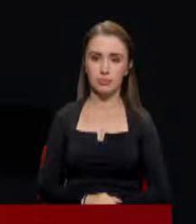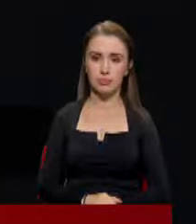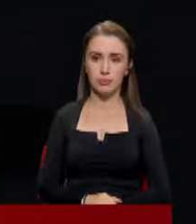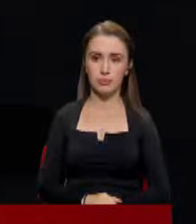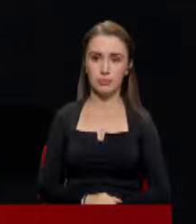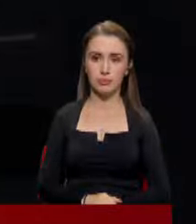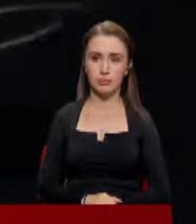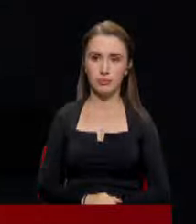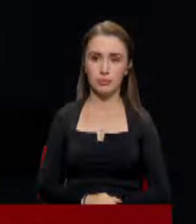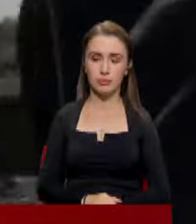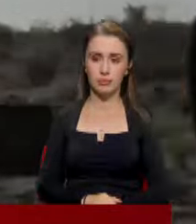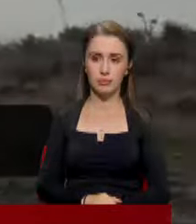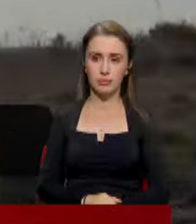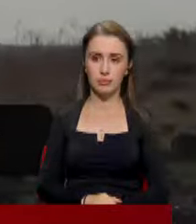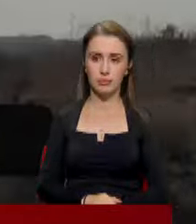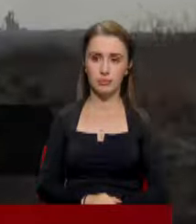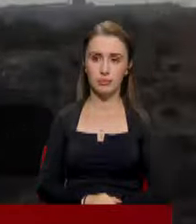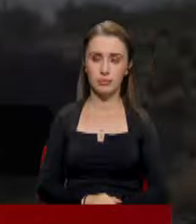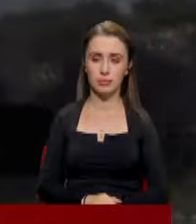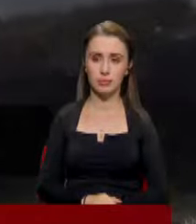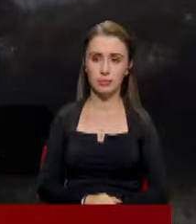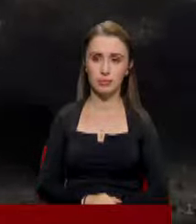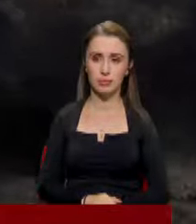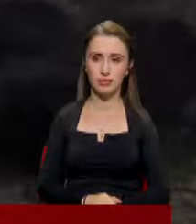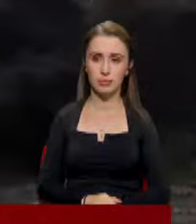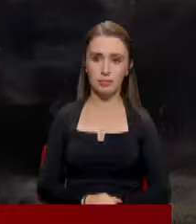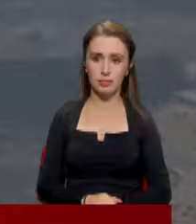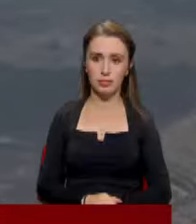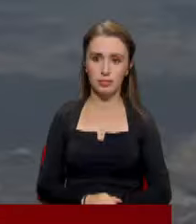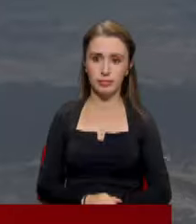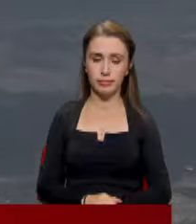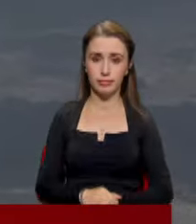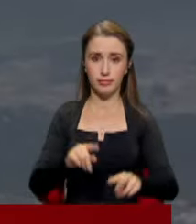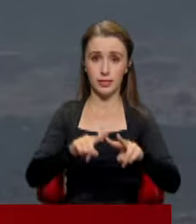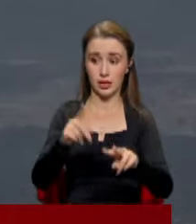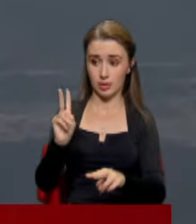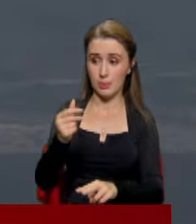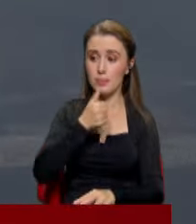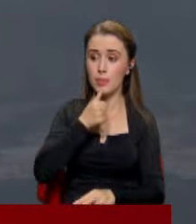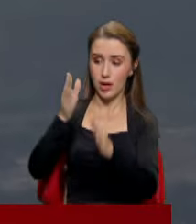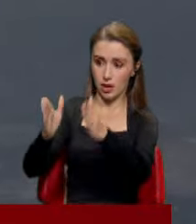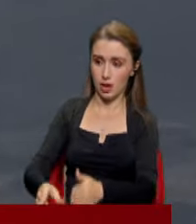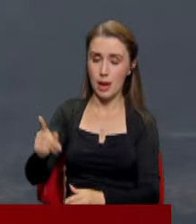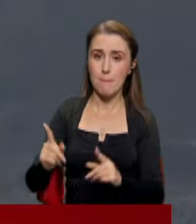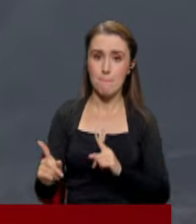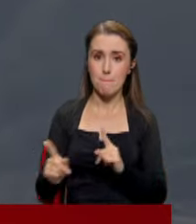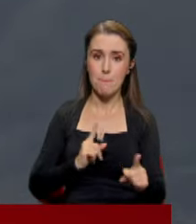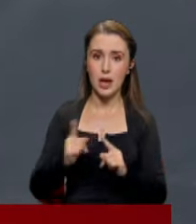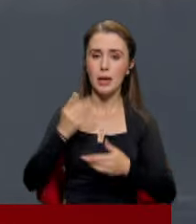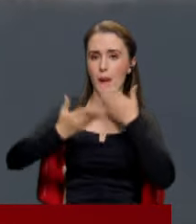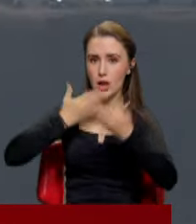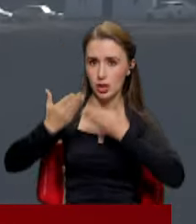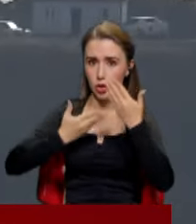karşımızda dara 2 askeri üst bölgesinde ü tane kamera var narinin babası Arif güran'ın mahkemede de dile